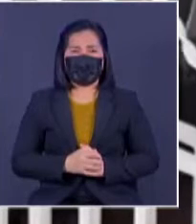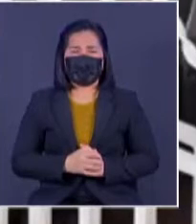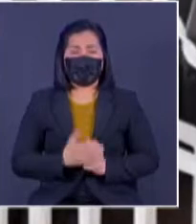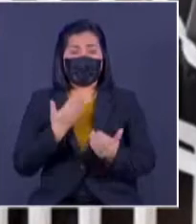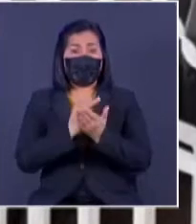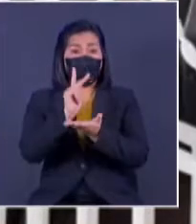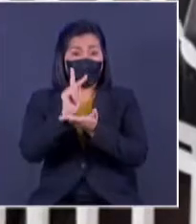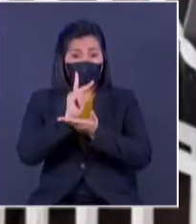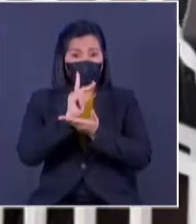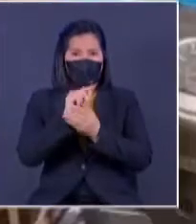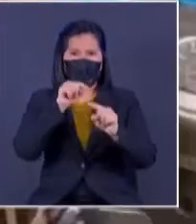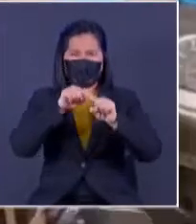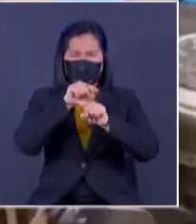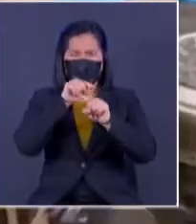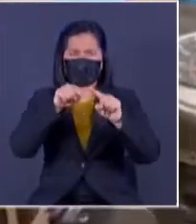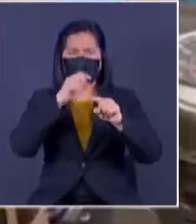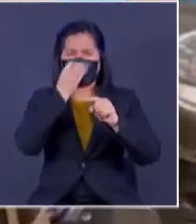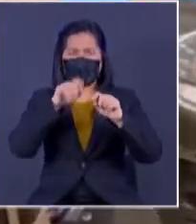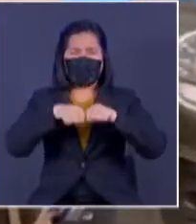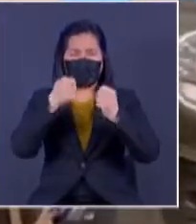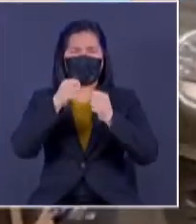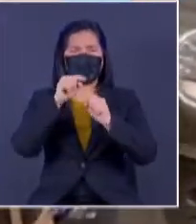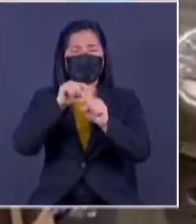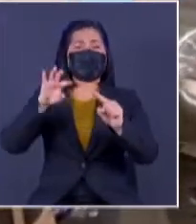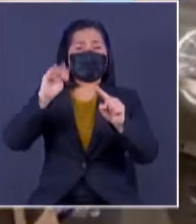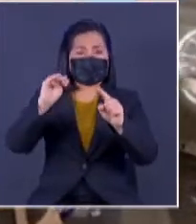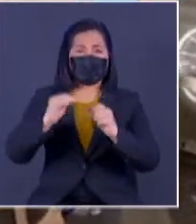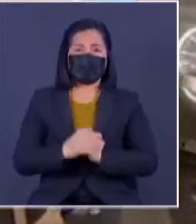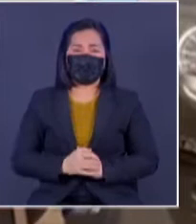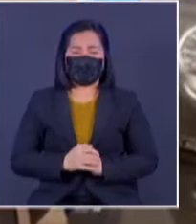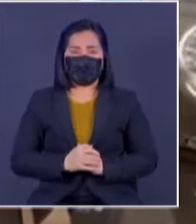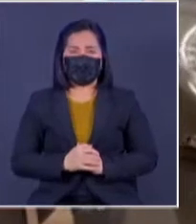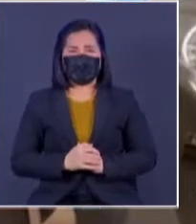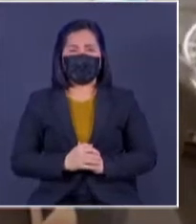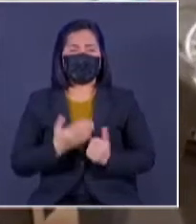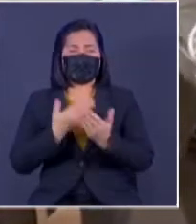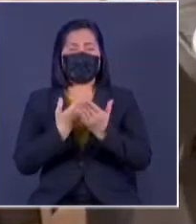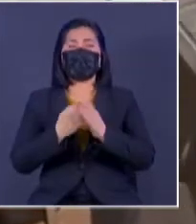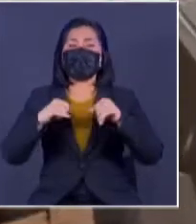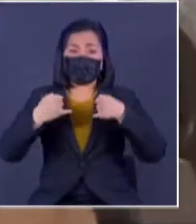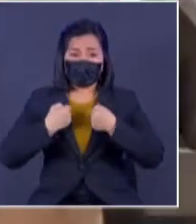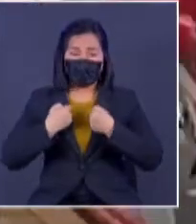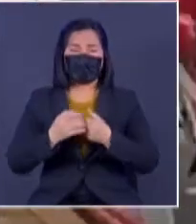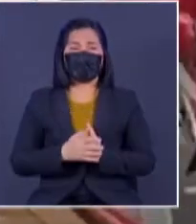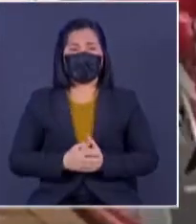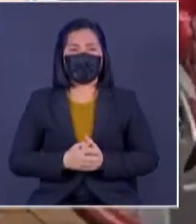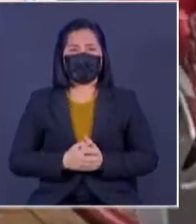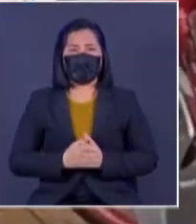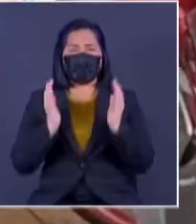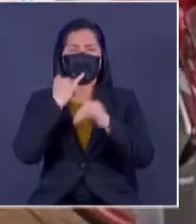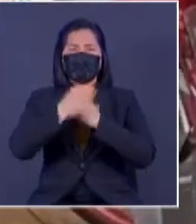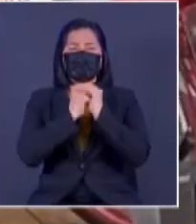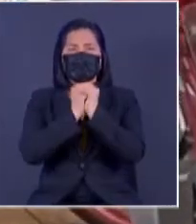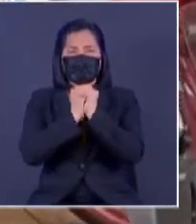ย40%เน ี่ ยเกือบครึ่งนึงอะฮะแล้วก็พบว่าเจ้าของเงินนายทุนเป็นชาวจีน